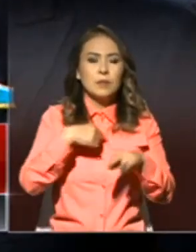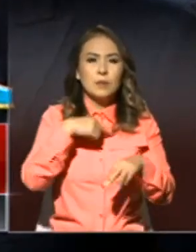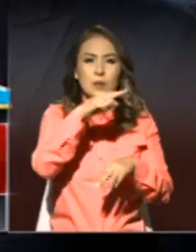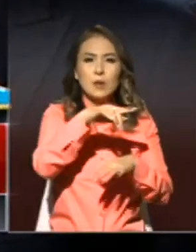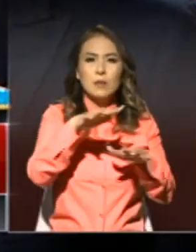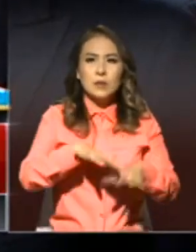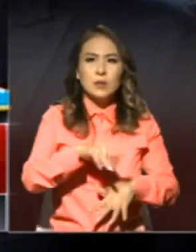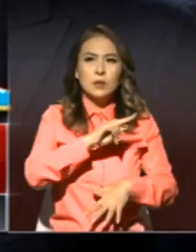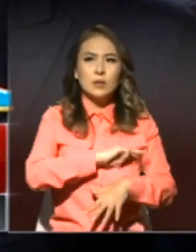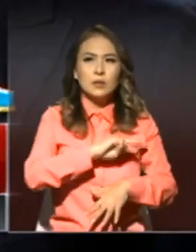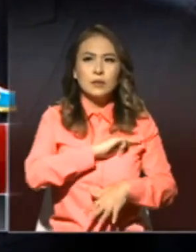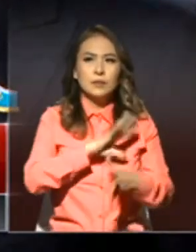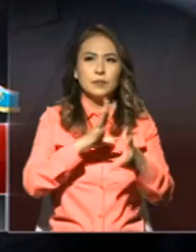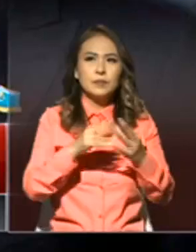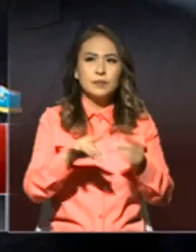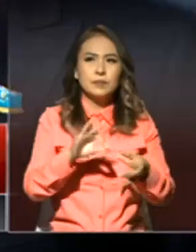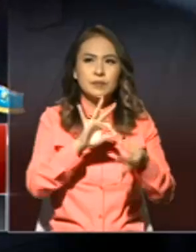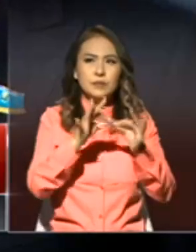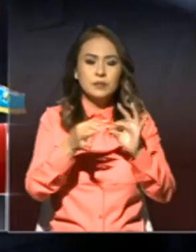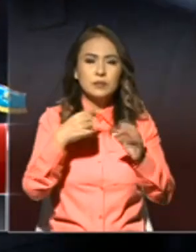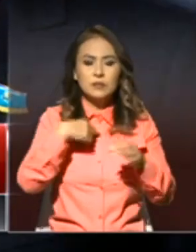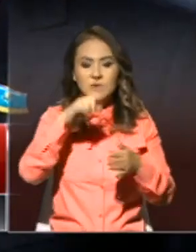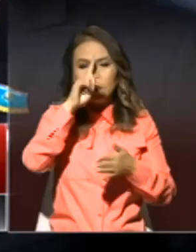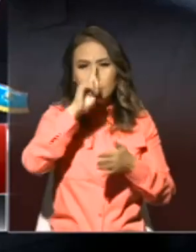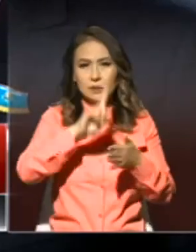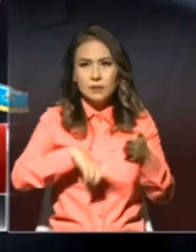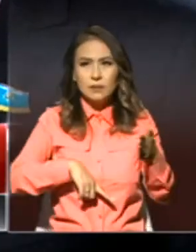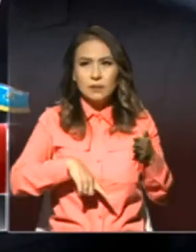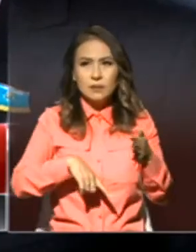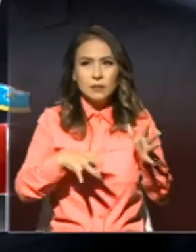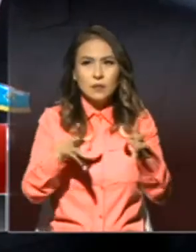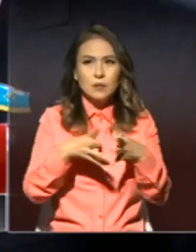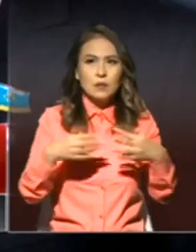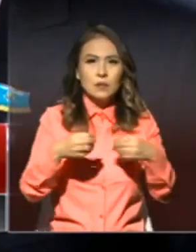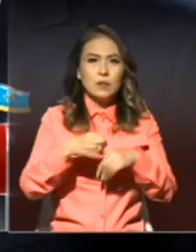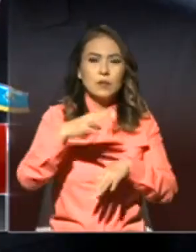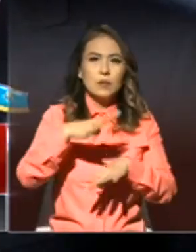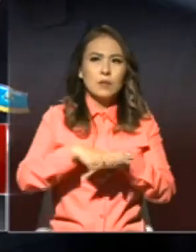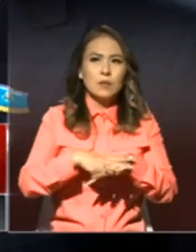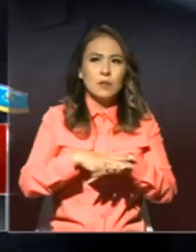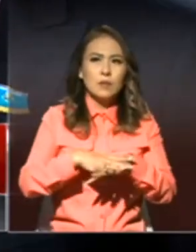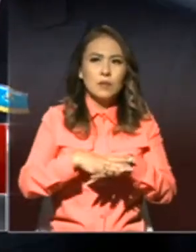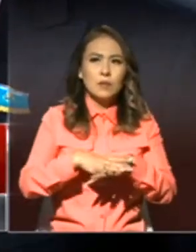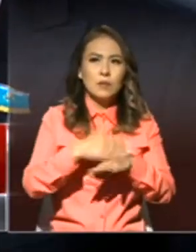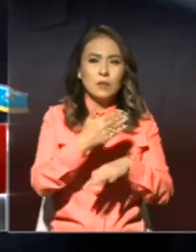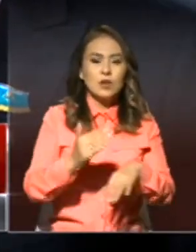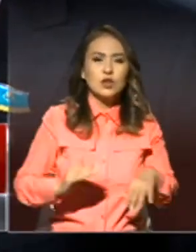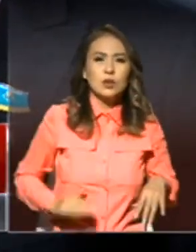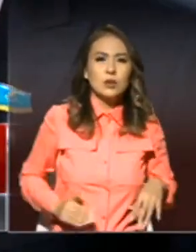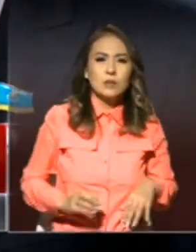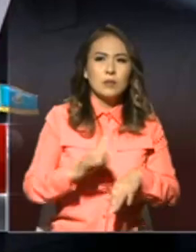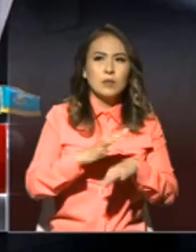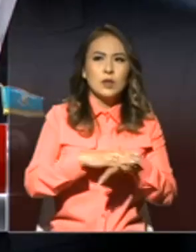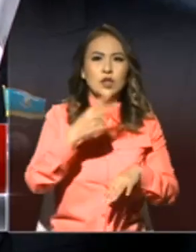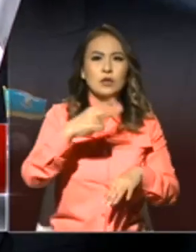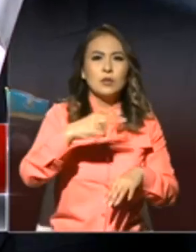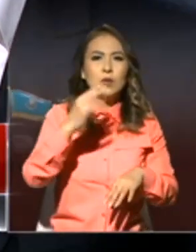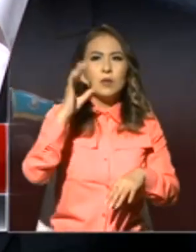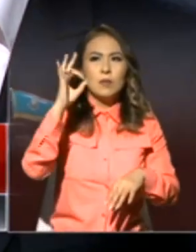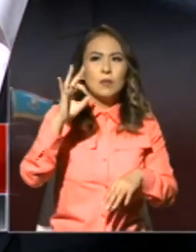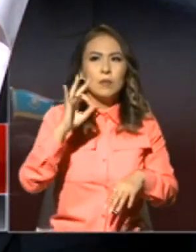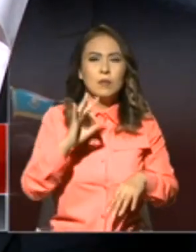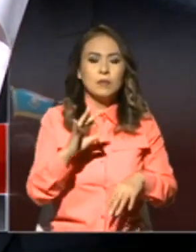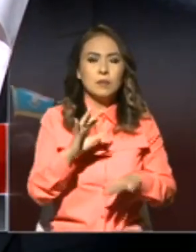мен өзім жалпы бұл жүйеге сенетін адаммын. Жаңағыдай отбасы банкі мысалы ол коммерциялық банк емес, 22% алып жатқан, я болмаса